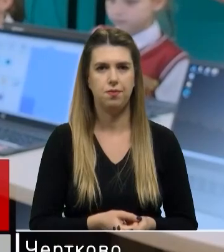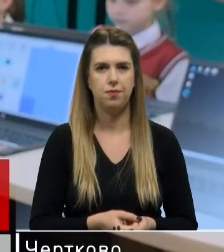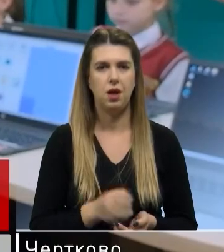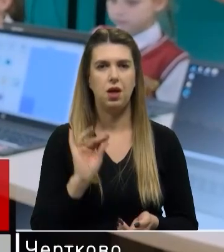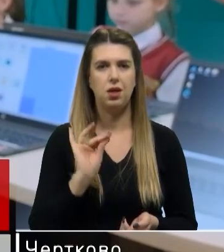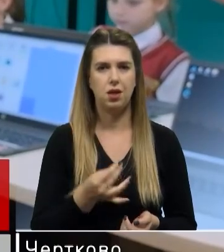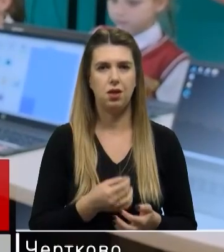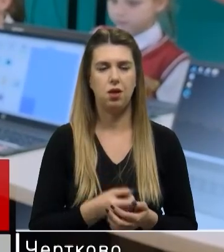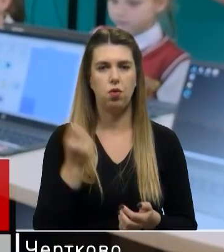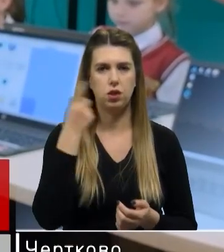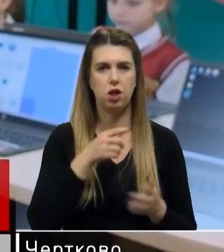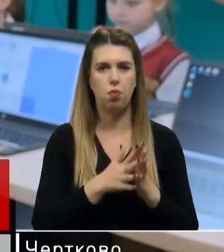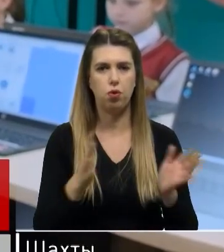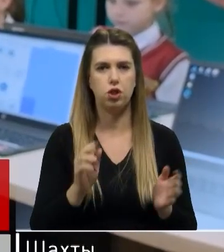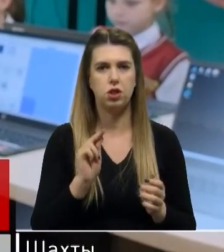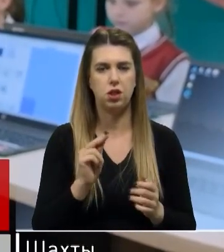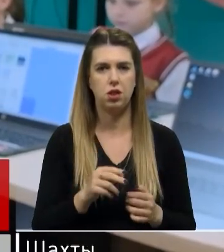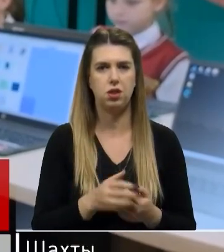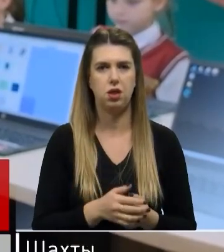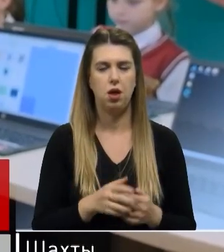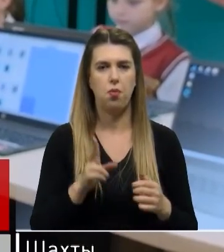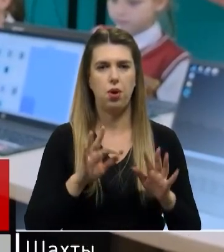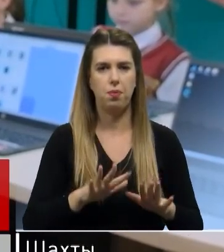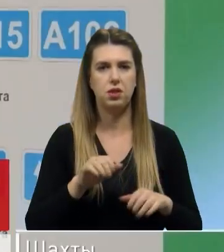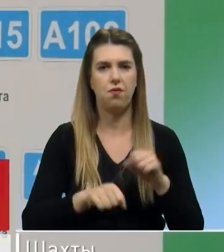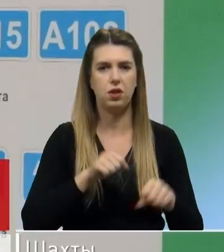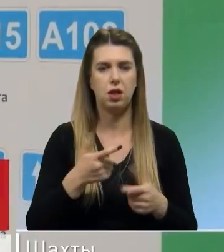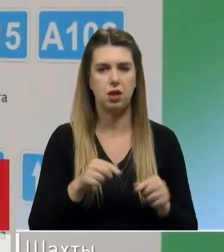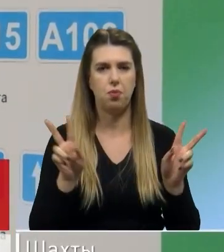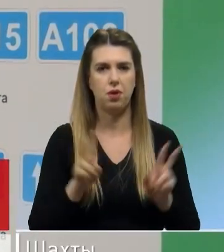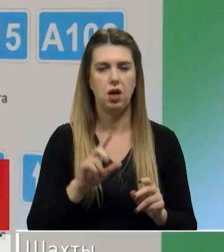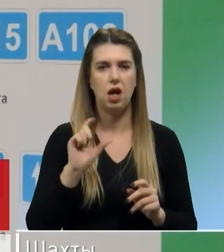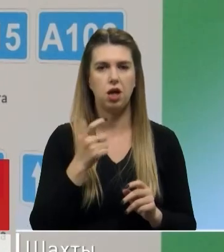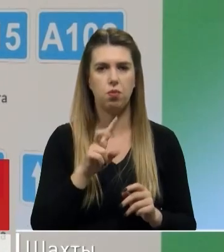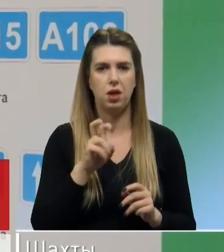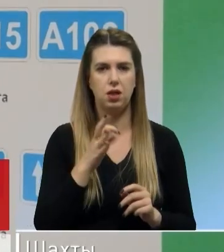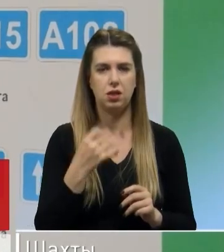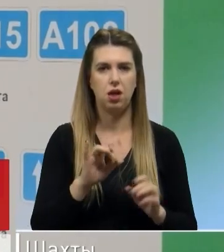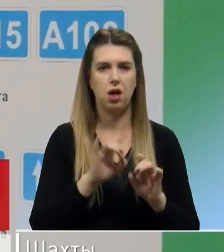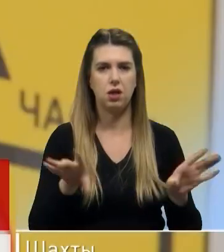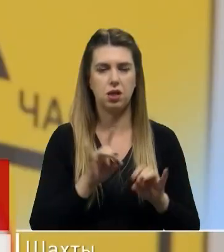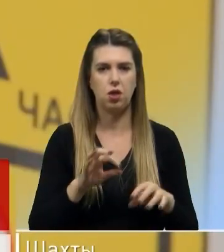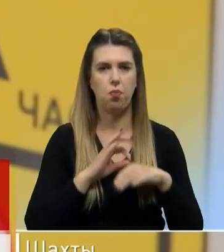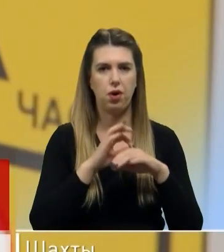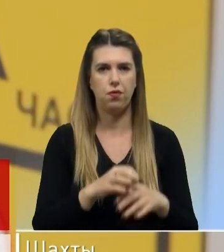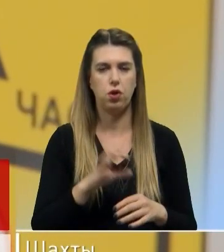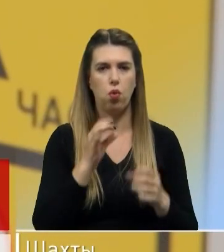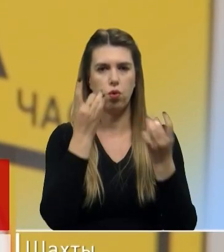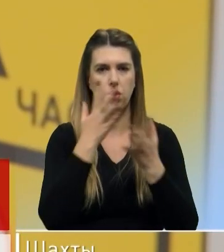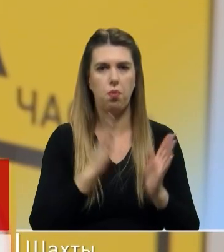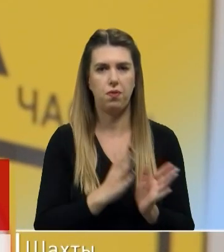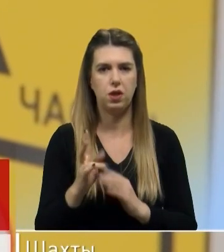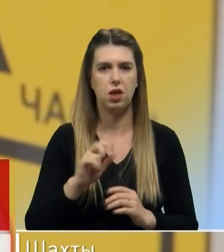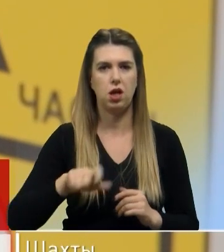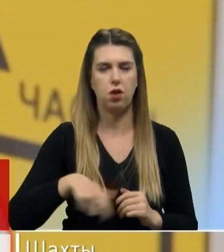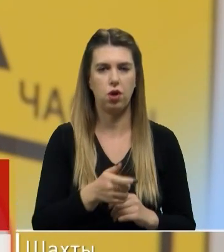и узнать большую часть про расположение велосипедов. В экономическом лицее просветительские мероприятия о культурном поведении